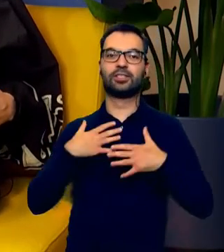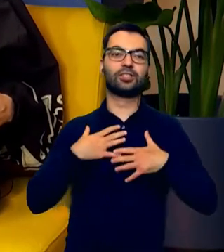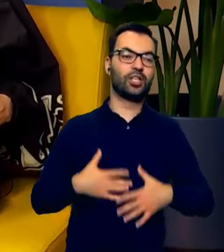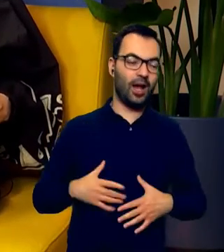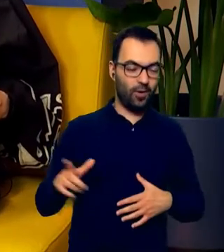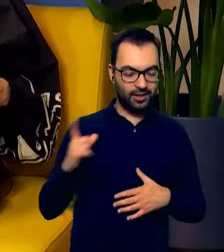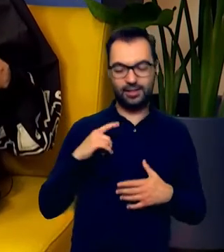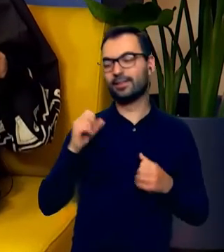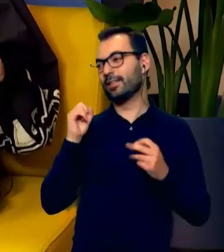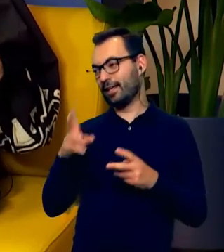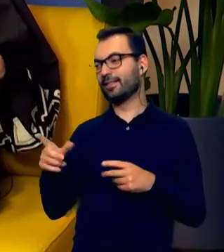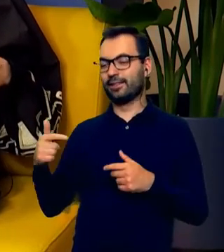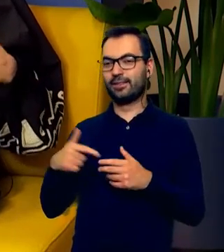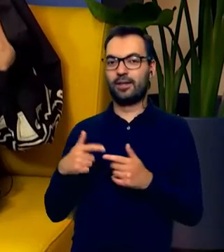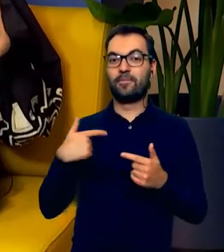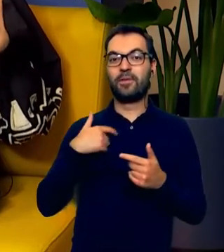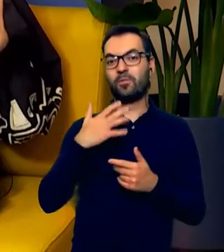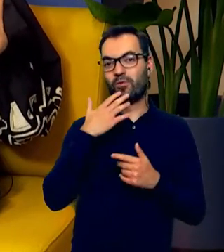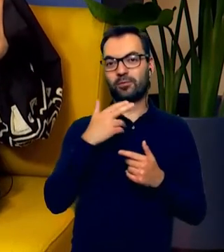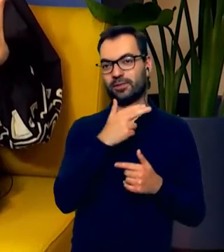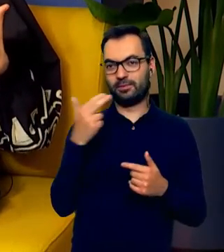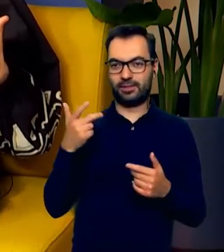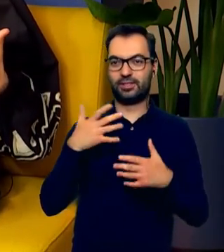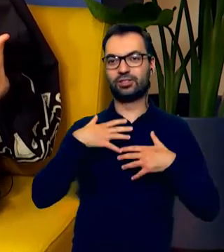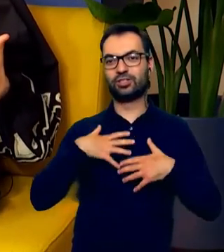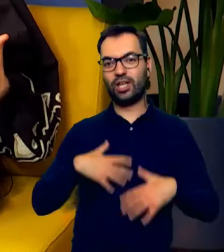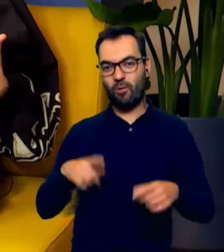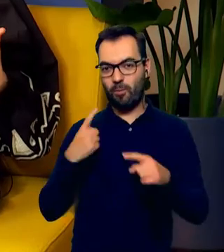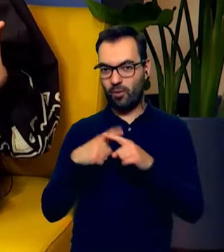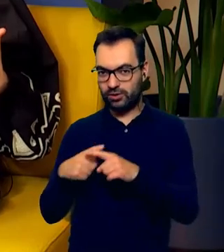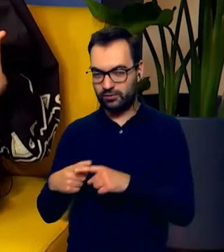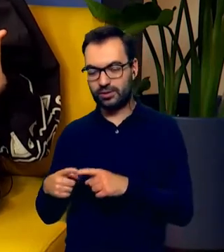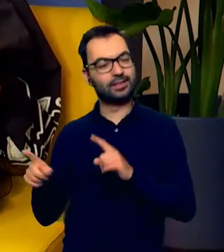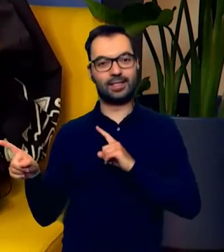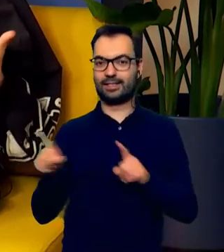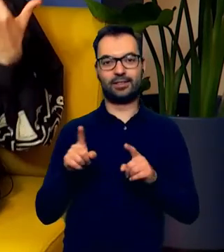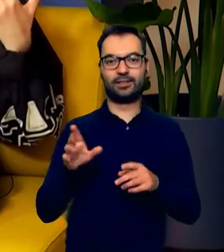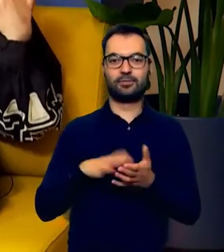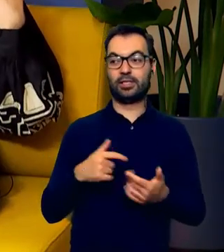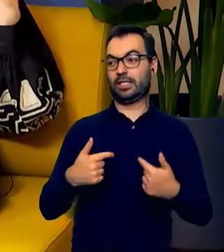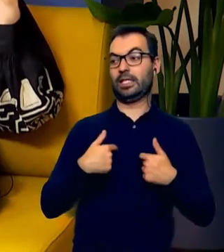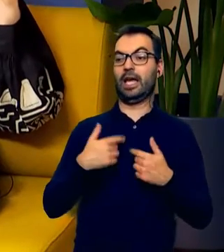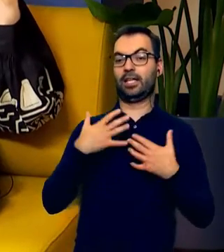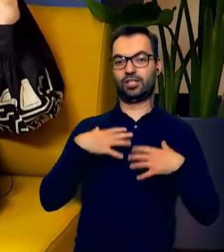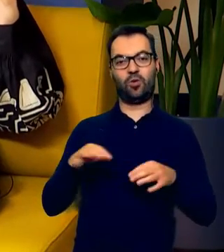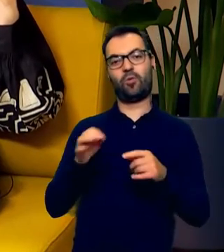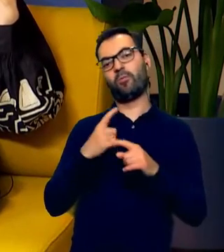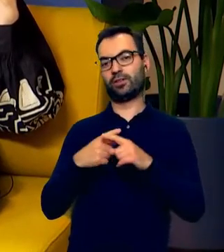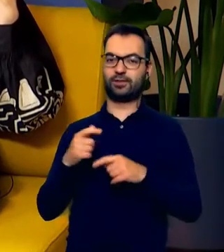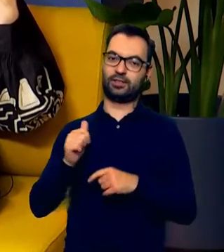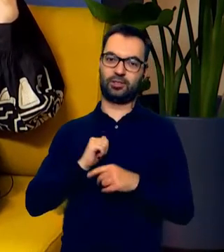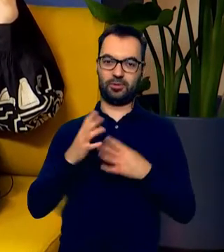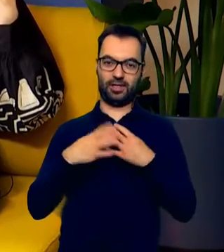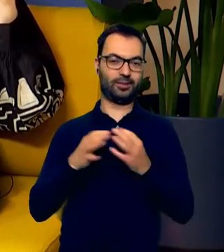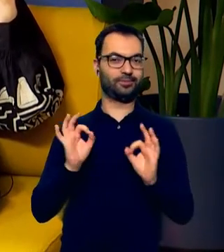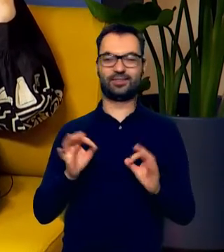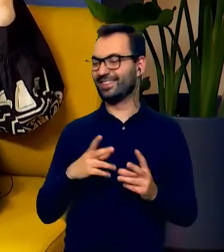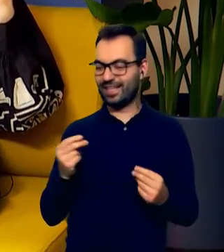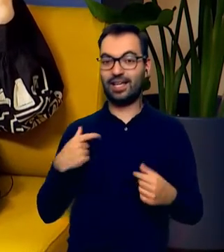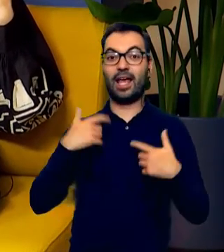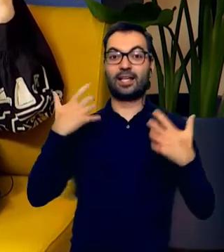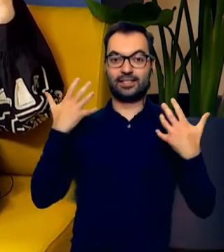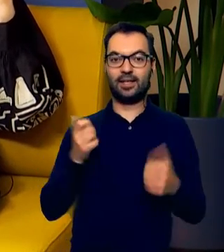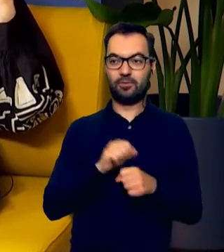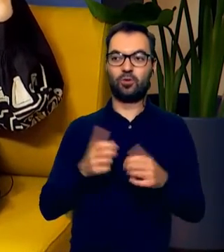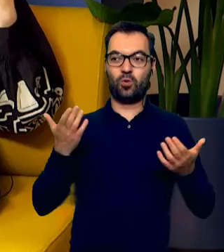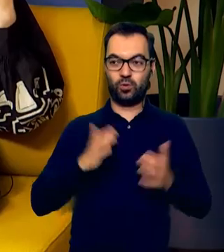naszymi ciałami. Tak. To, że my tutaj mówimy o ciało pozytywności, to nie znaczy, że na przykład ja jestem ciało pozytywne wobec siebie. Ja chcę